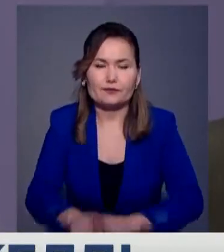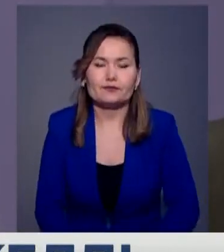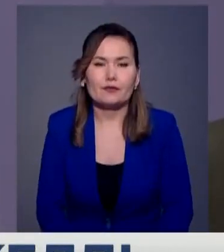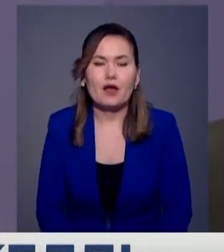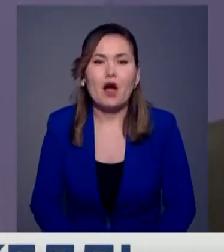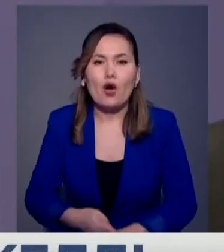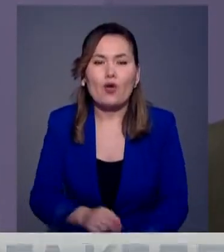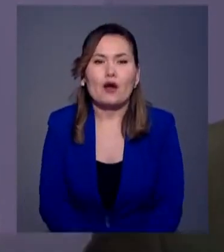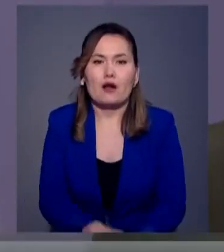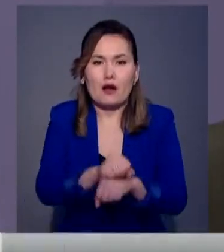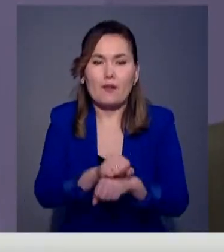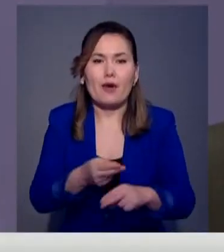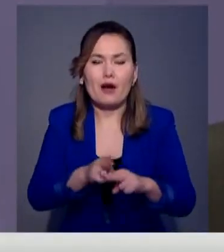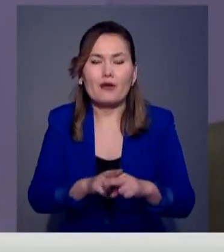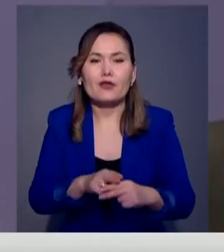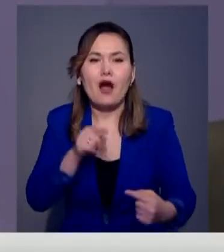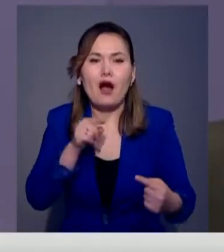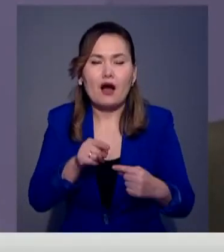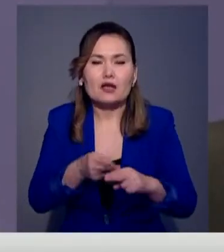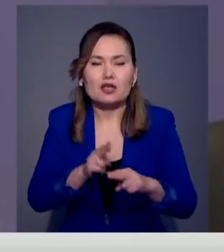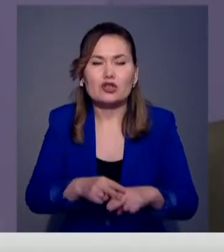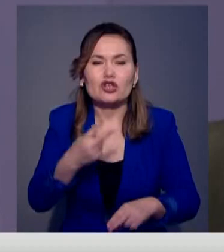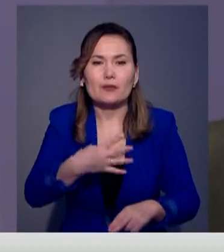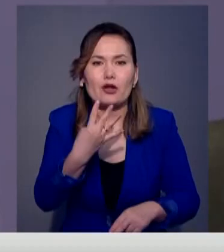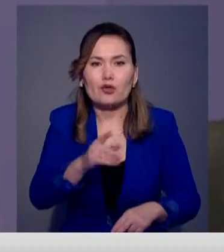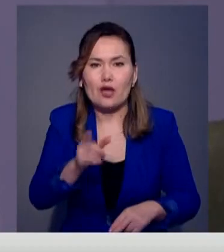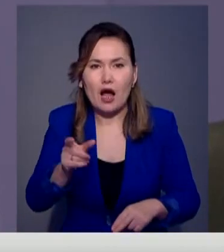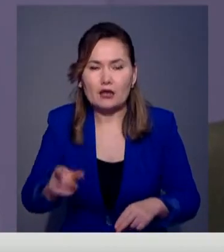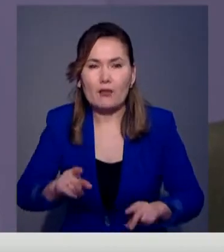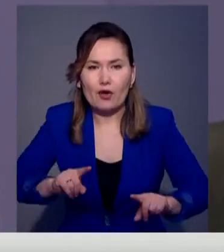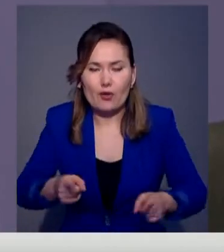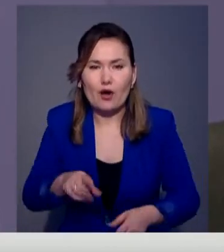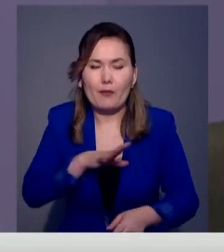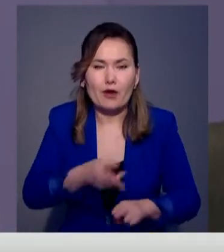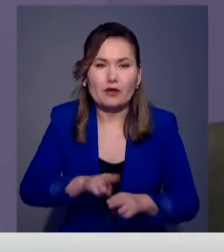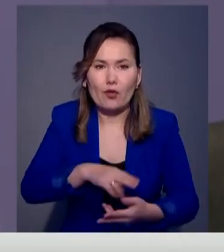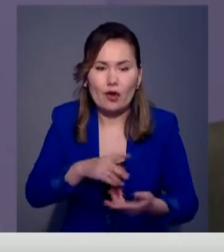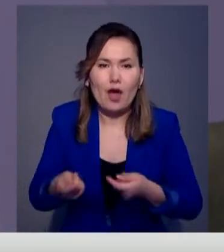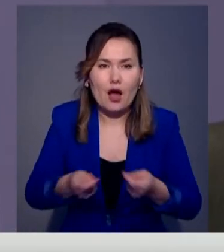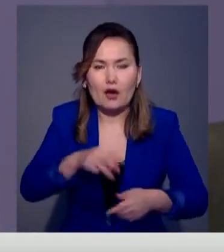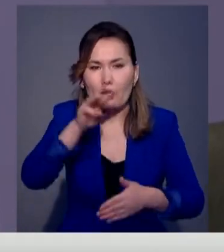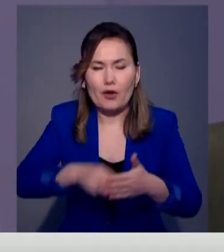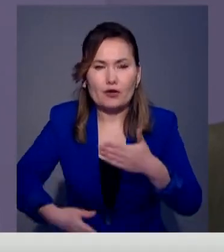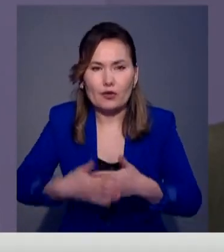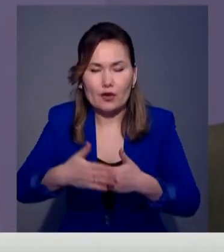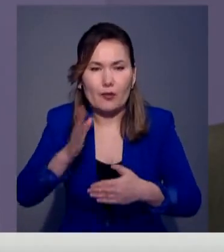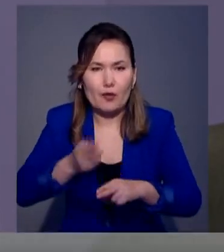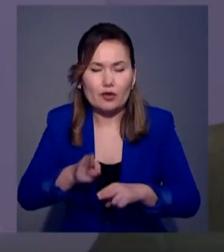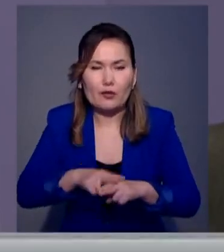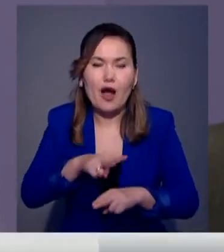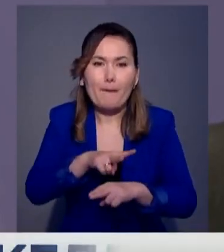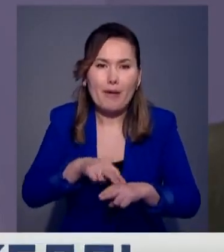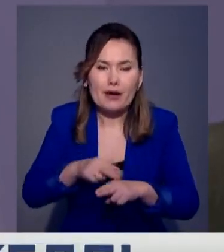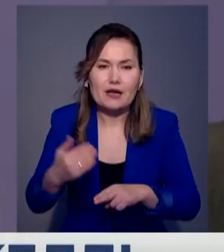Қарсылық акциясы кезінде ұсталған 24 адамға әкімшілік протокол толтырылды. Бұлардың бірі әкімшілік, енді бір қатары полиция мен автобусқа тас лақтырып, ол